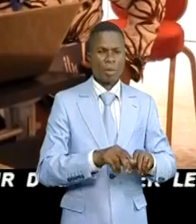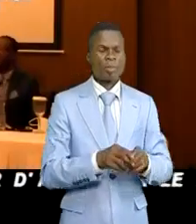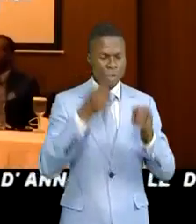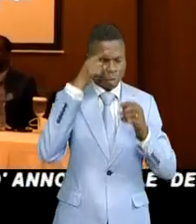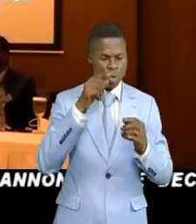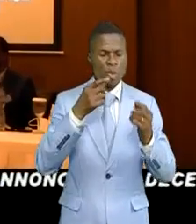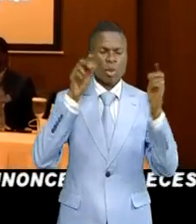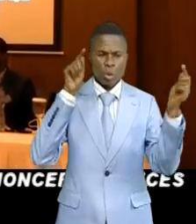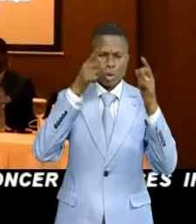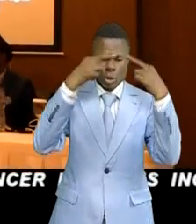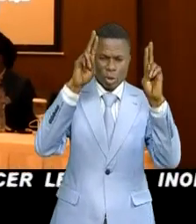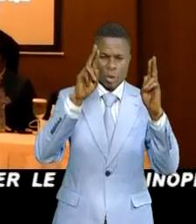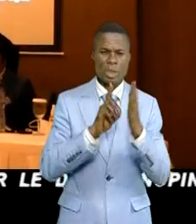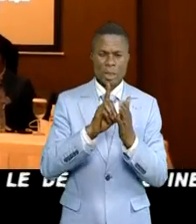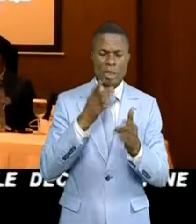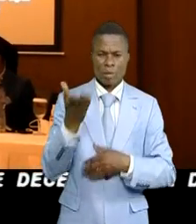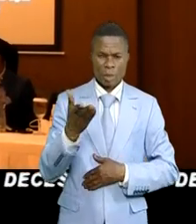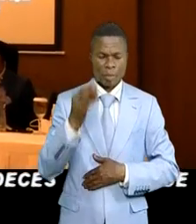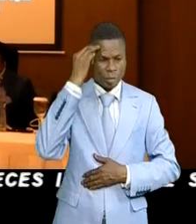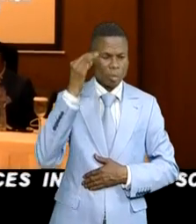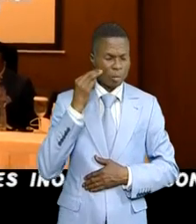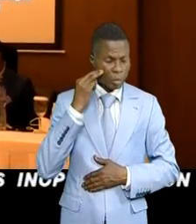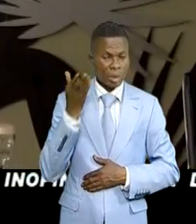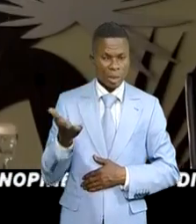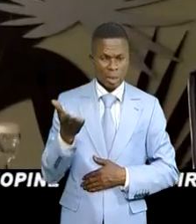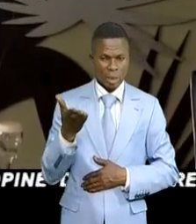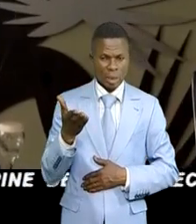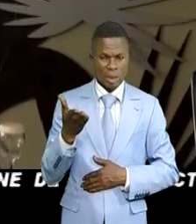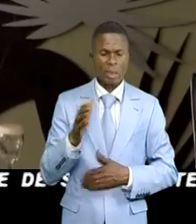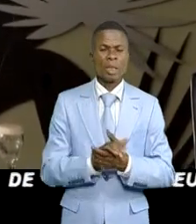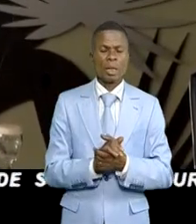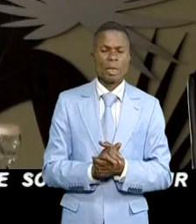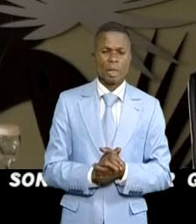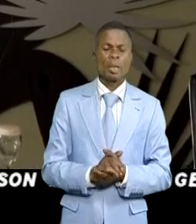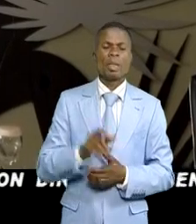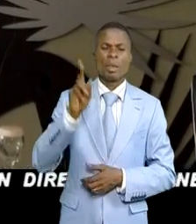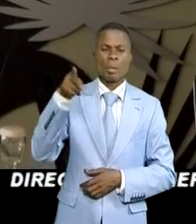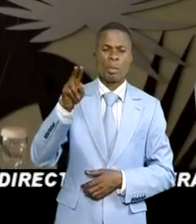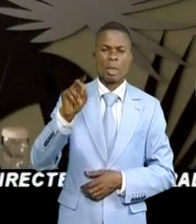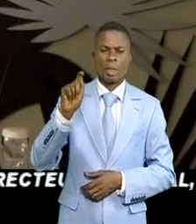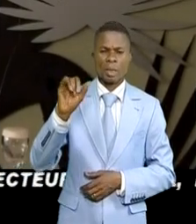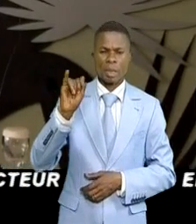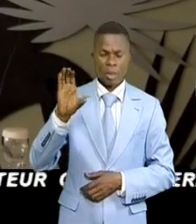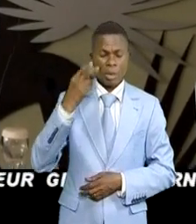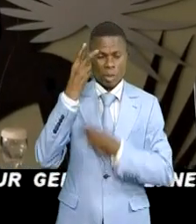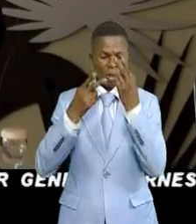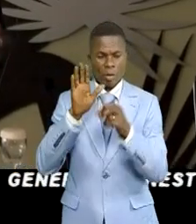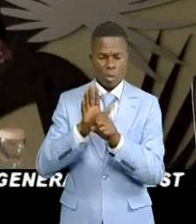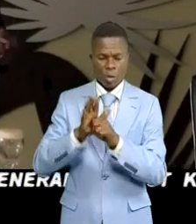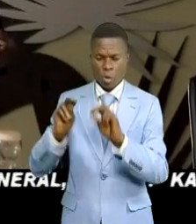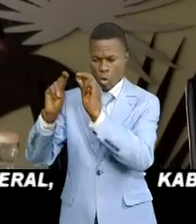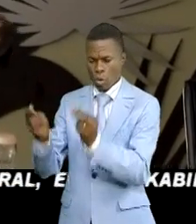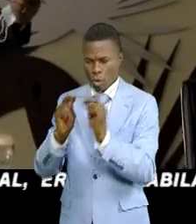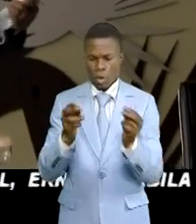les objectifs de développement. Le ministre de tutelle, Désiré Kachmi Kolongele Eberhard, qui a fait la ronde de ces différents